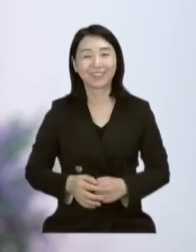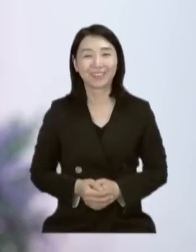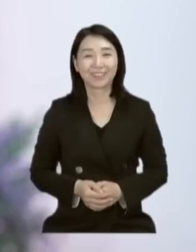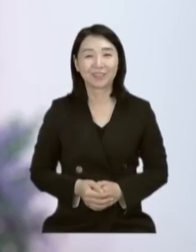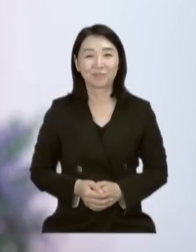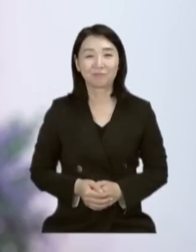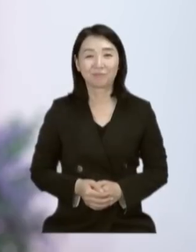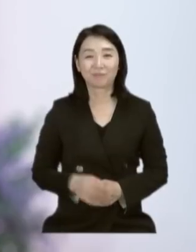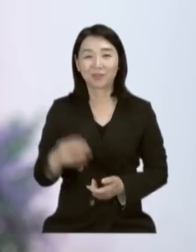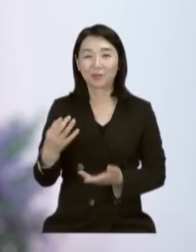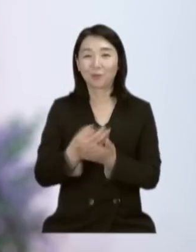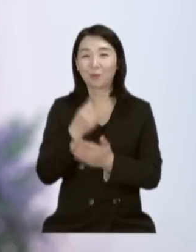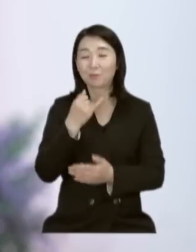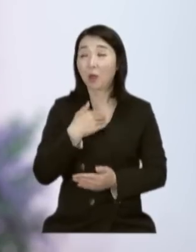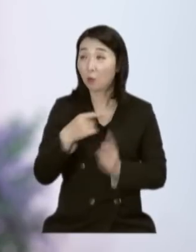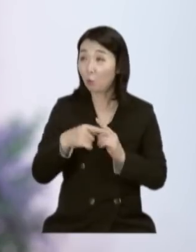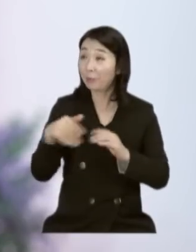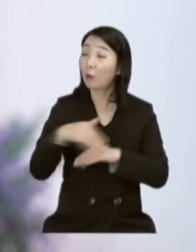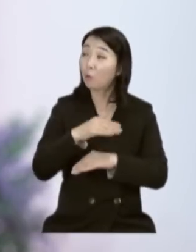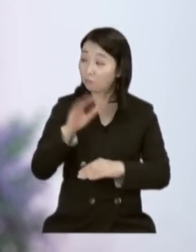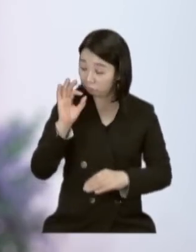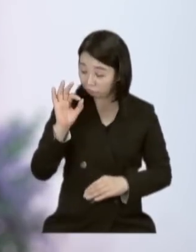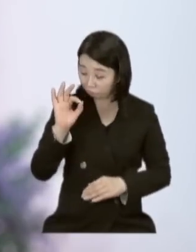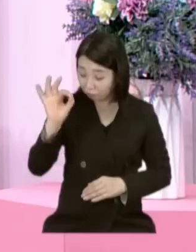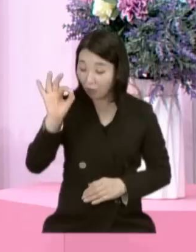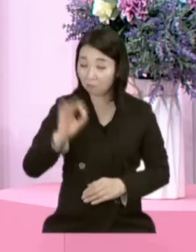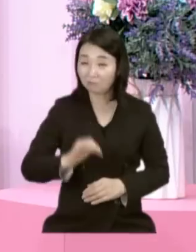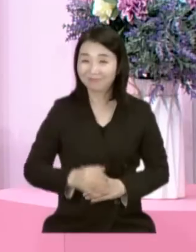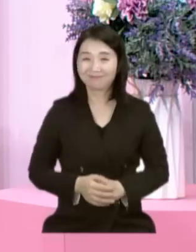예예. 돈 벌 수 있다면 내가 교회 가겠다.